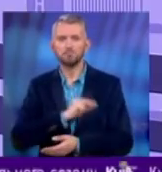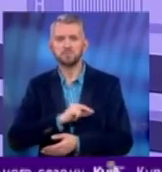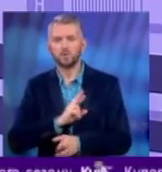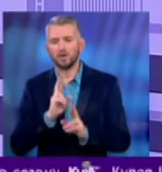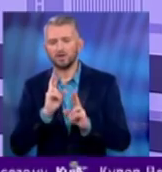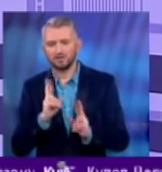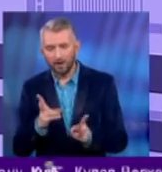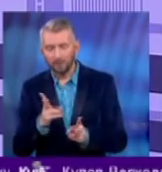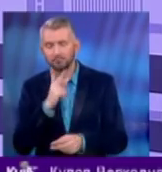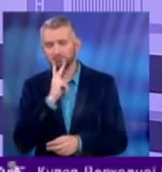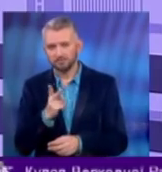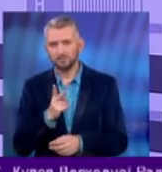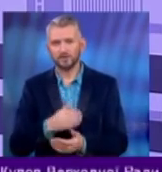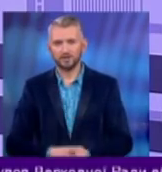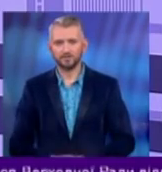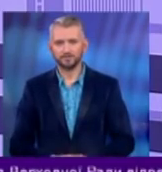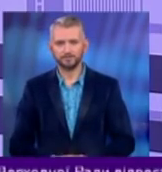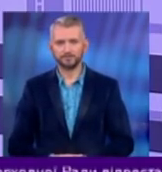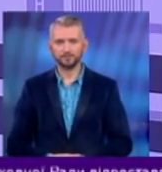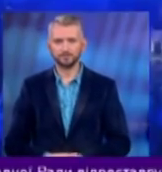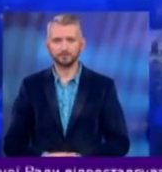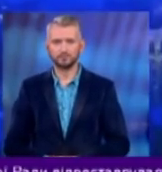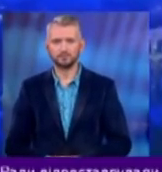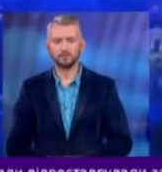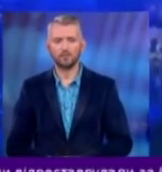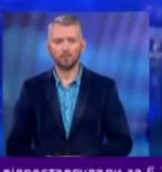працює, з'ясовували наші журналісти. Давайте подивимось.